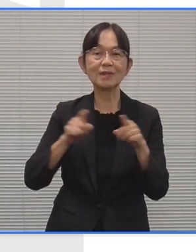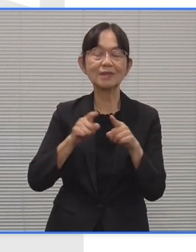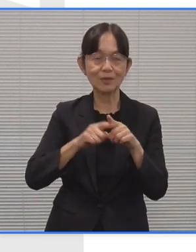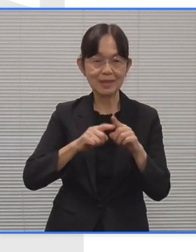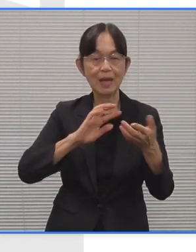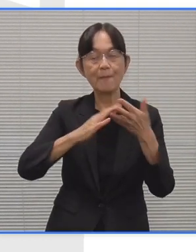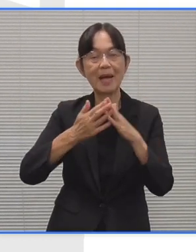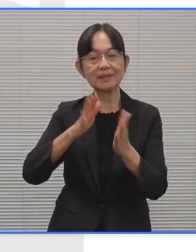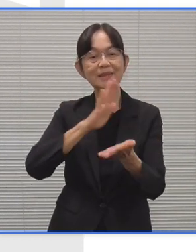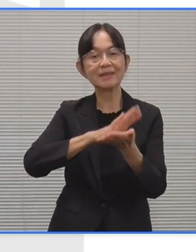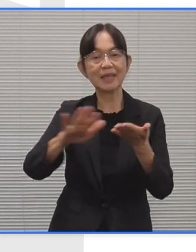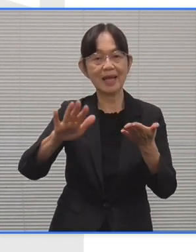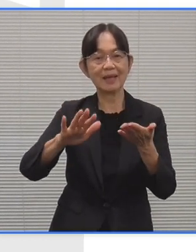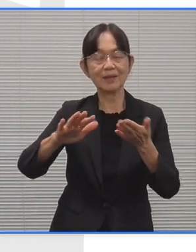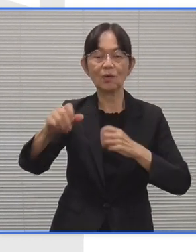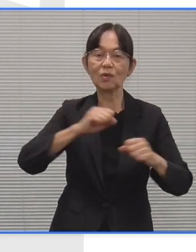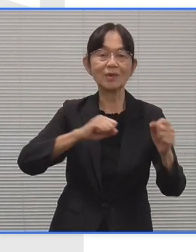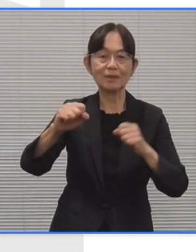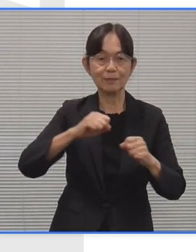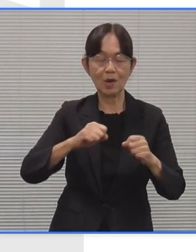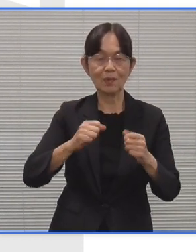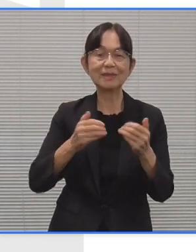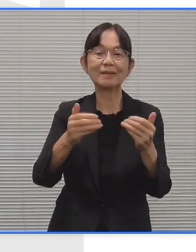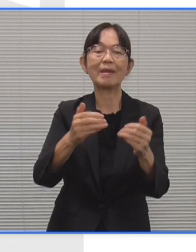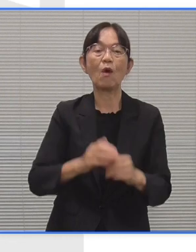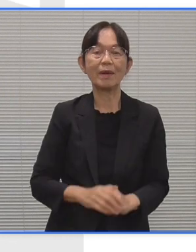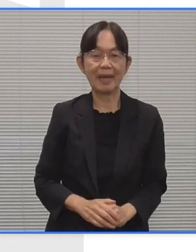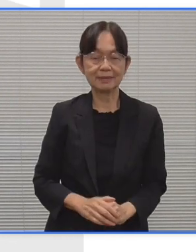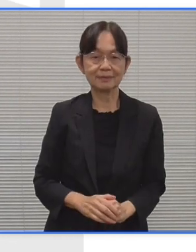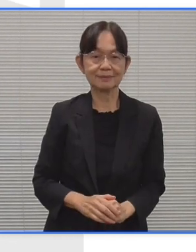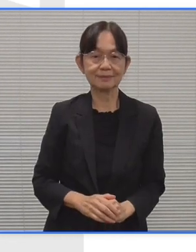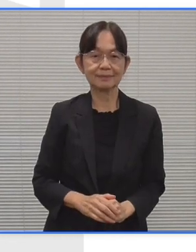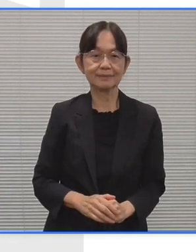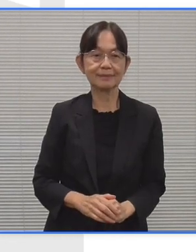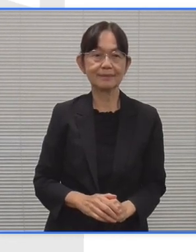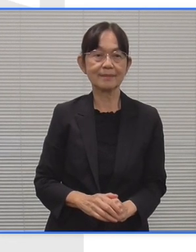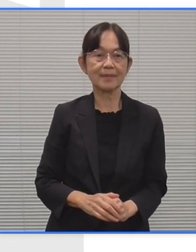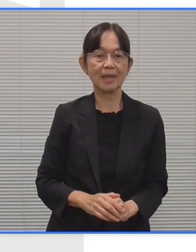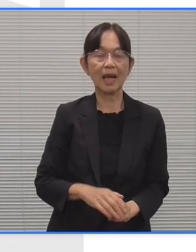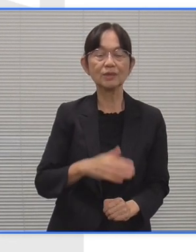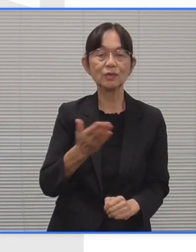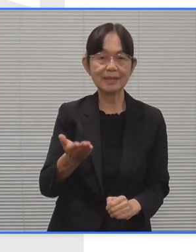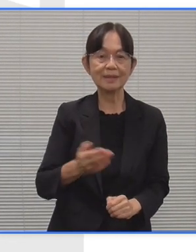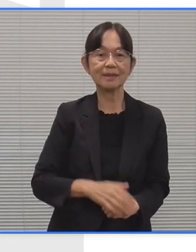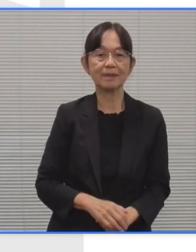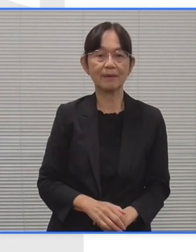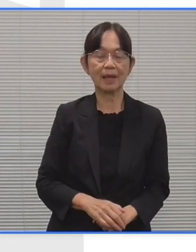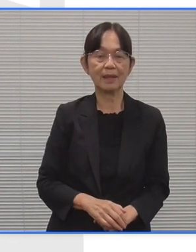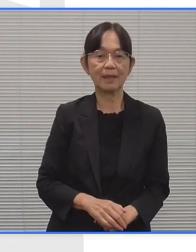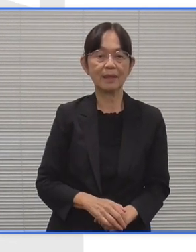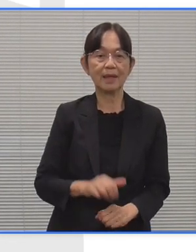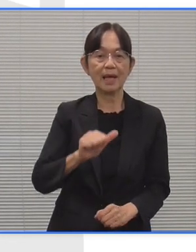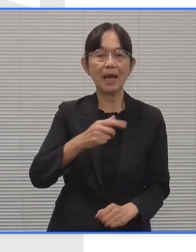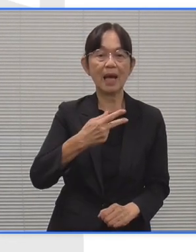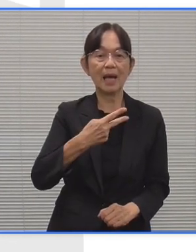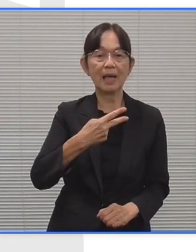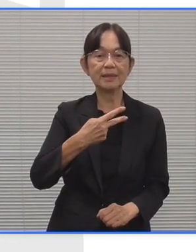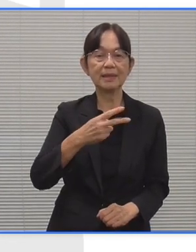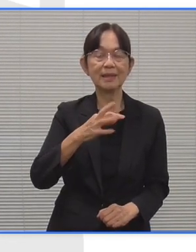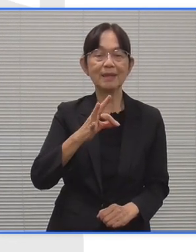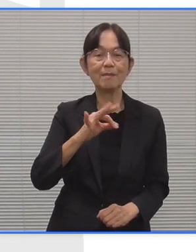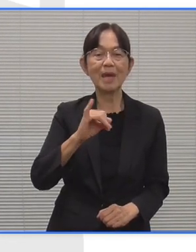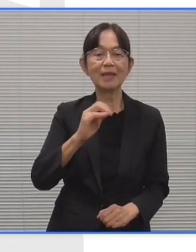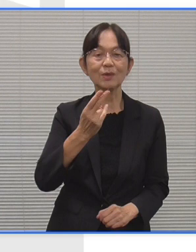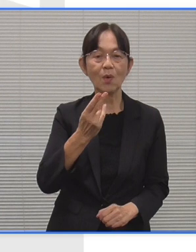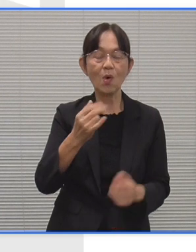の取り組みをしていきたいというふうに思っております。次が、アニメートガールズフ